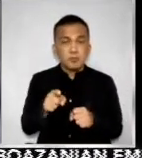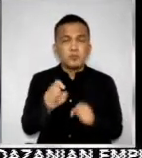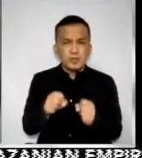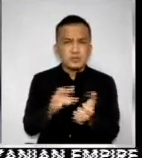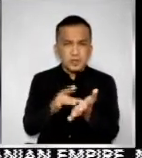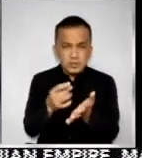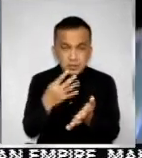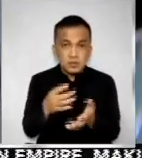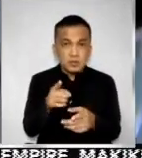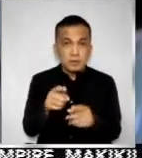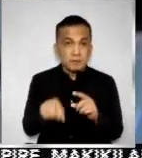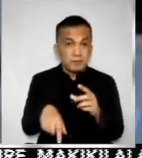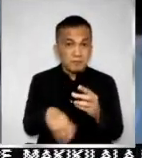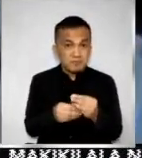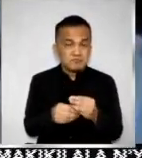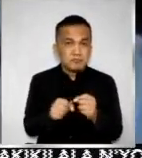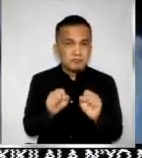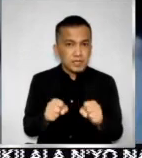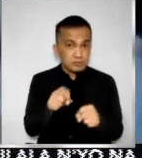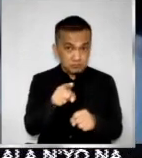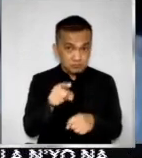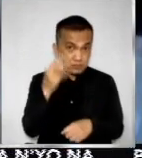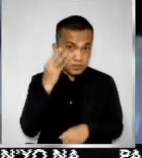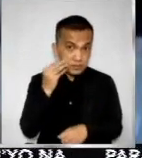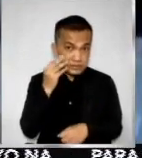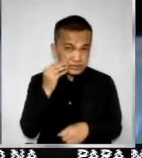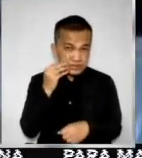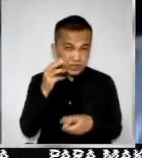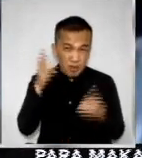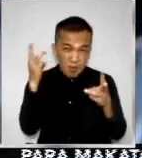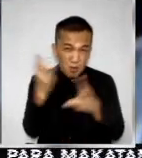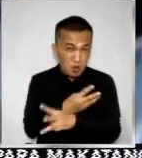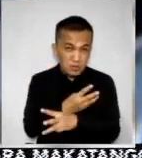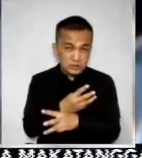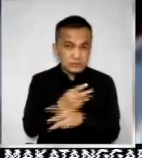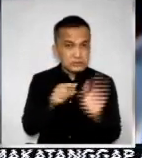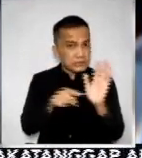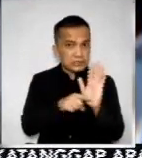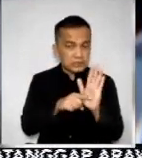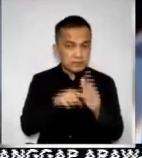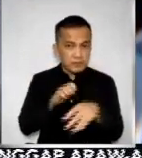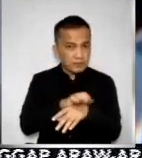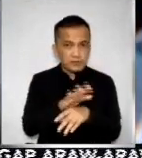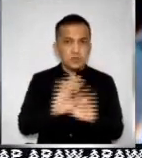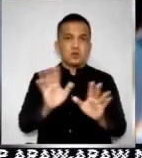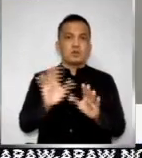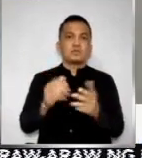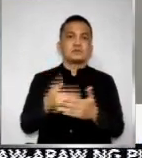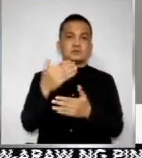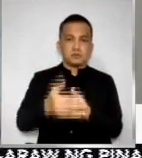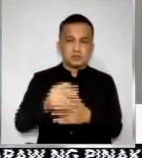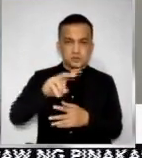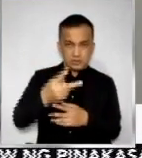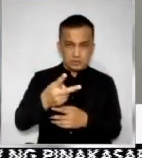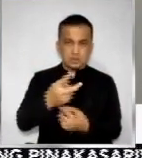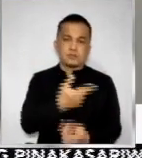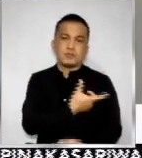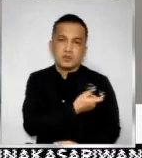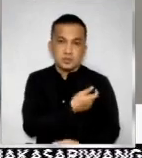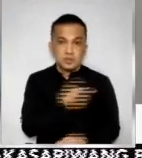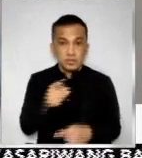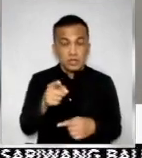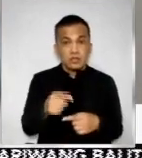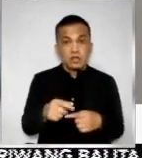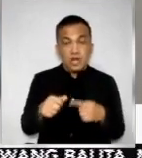mga makakaranas ng mga grabing epekto, hindi na raw dapat bigyan ng susunod na dose ng bakuna. Yung allergic response.